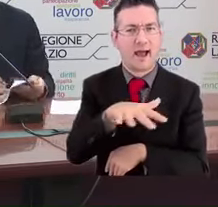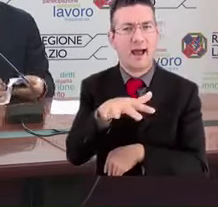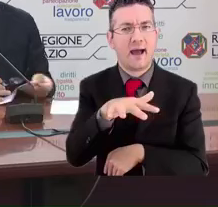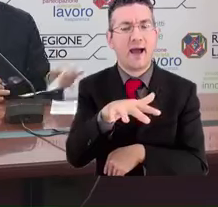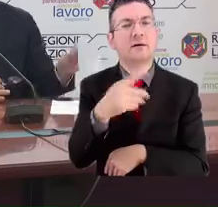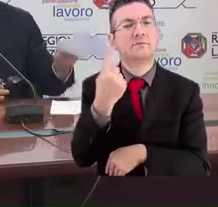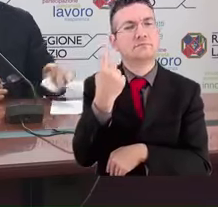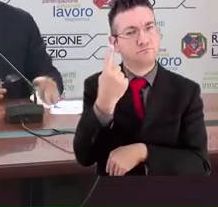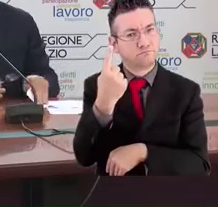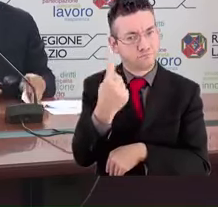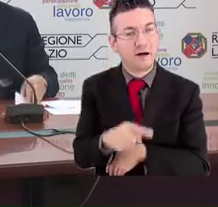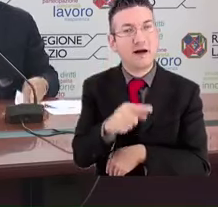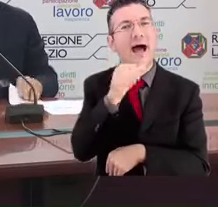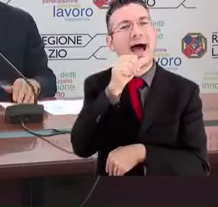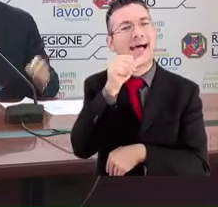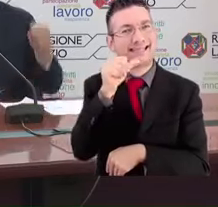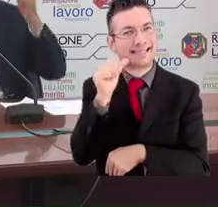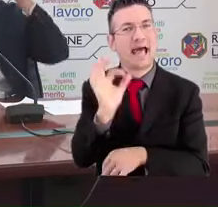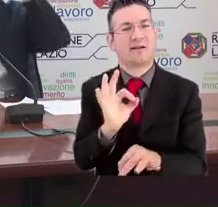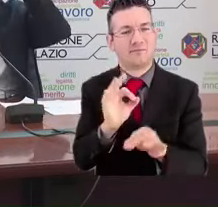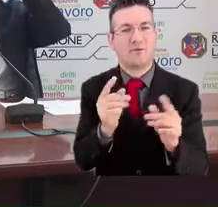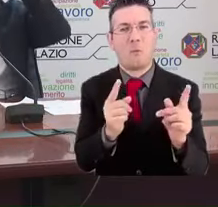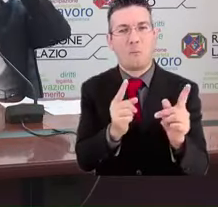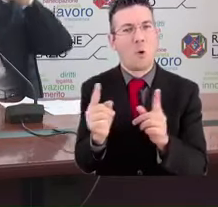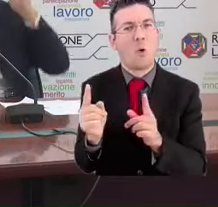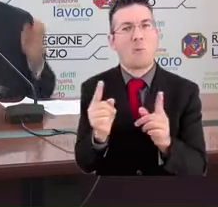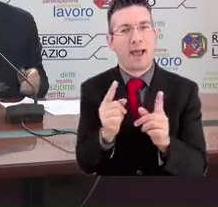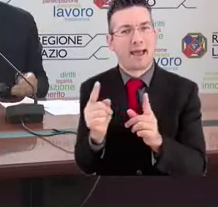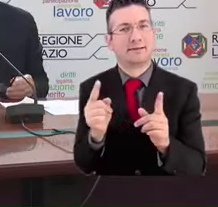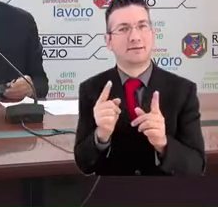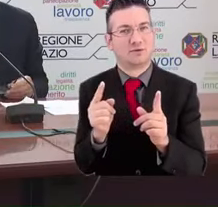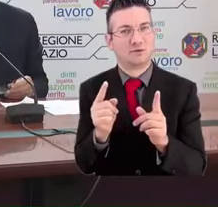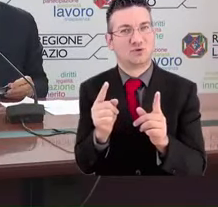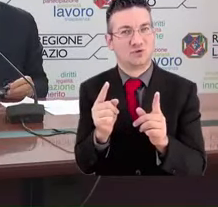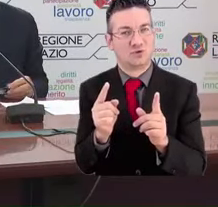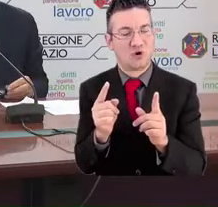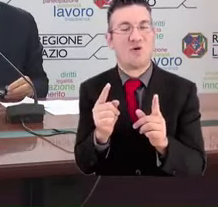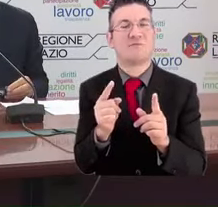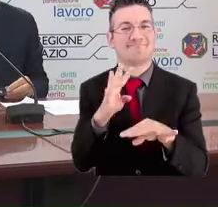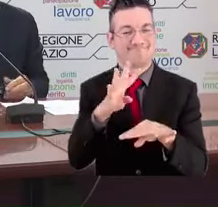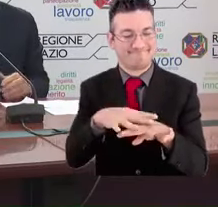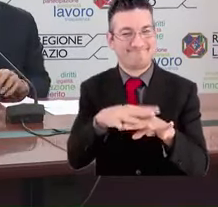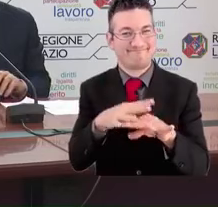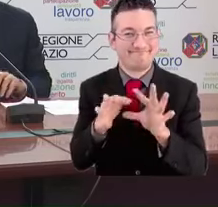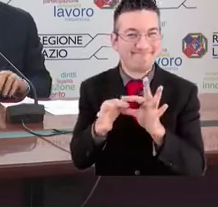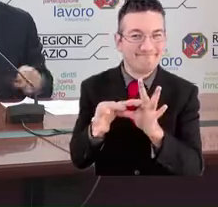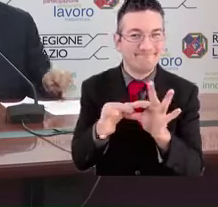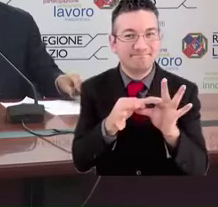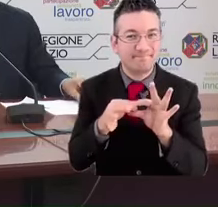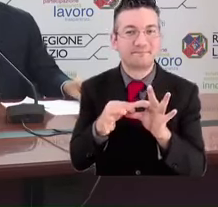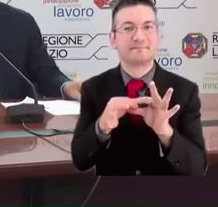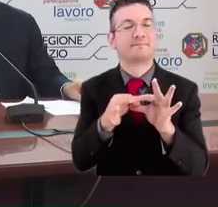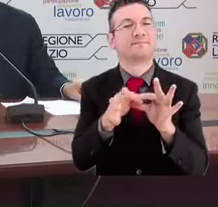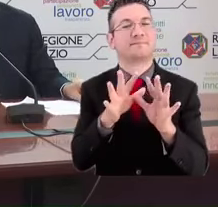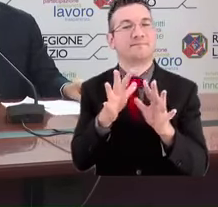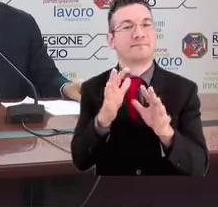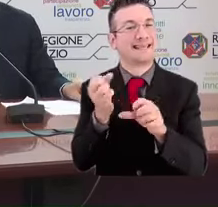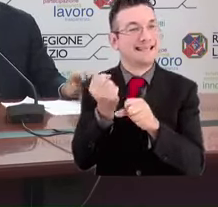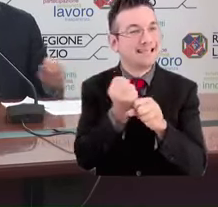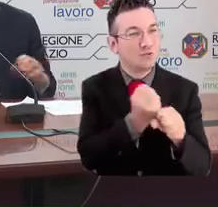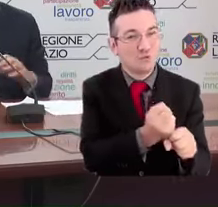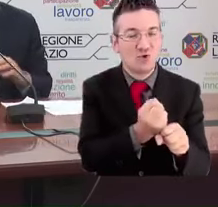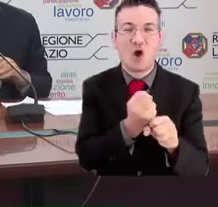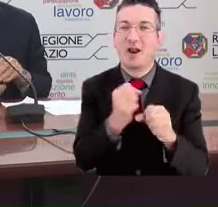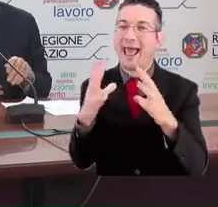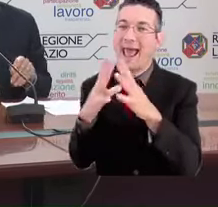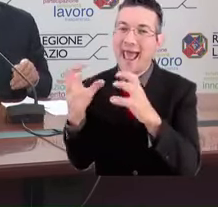è quello che serve soprattutto in un momento del genere in cui fare rete tra istituzioni enti bilaterali